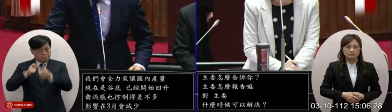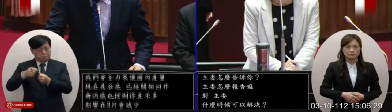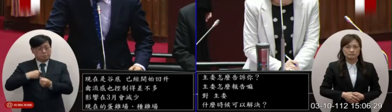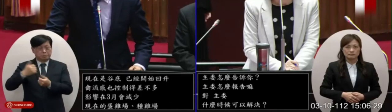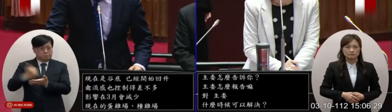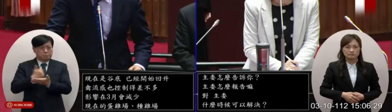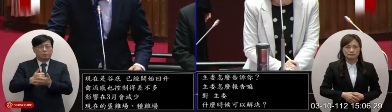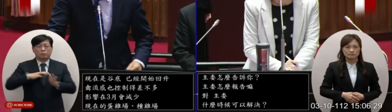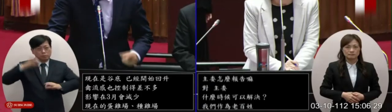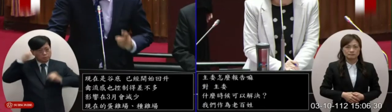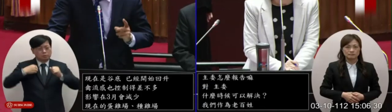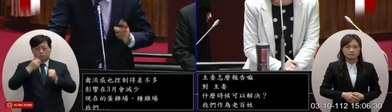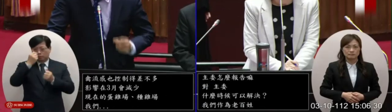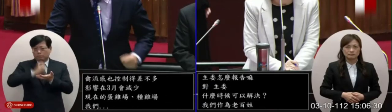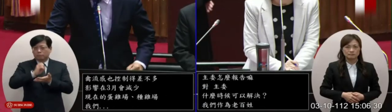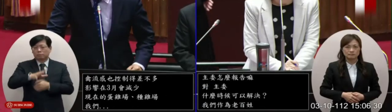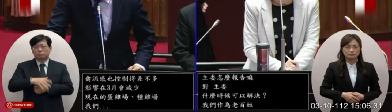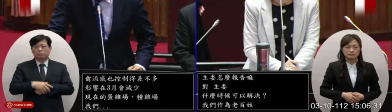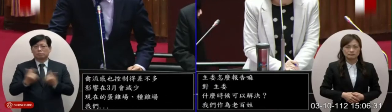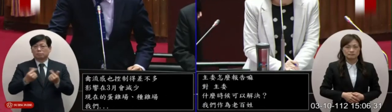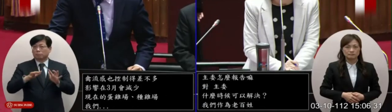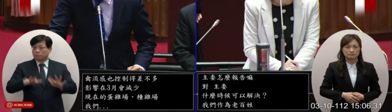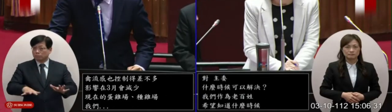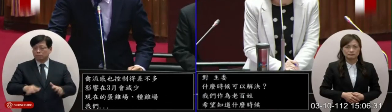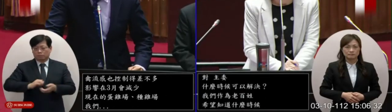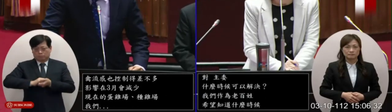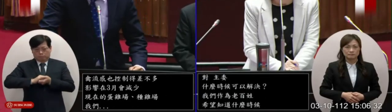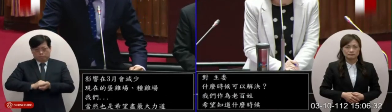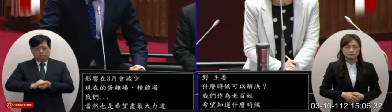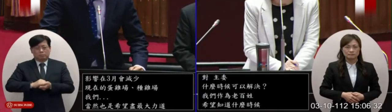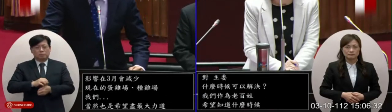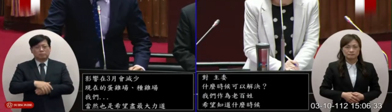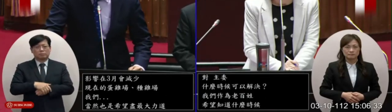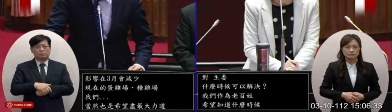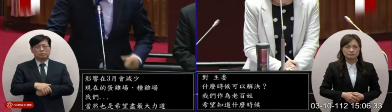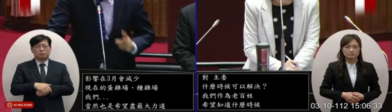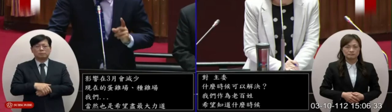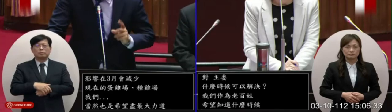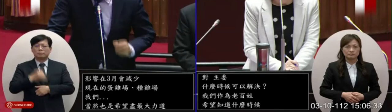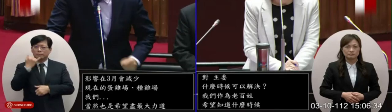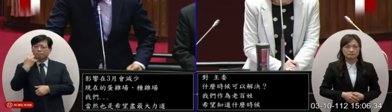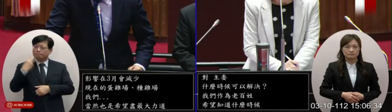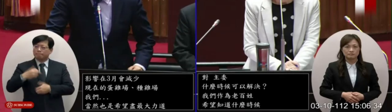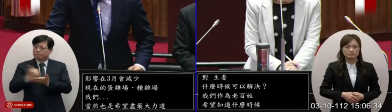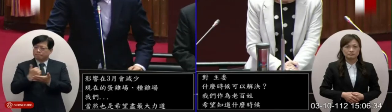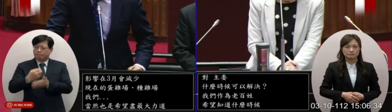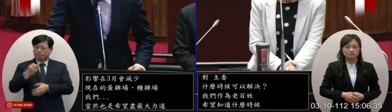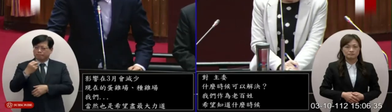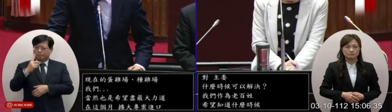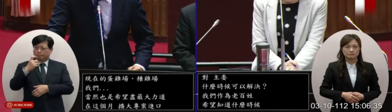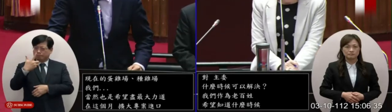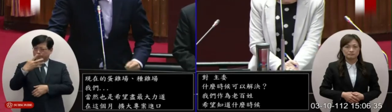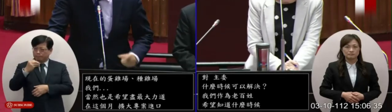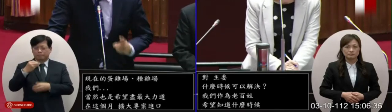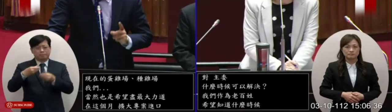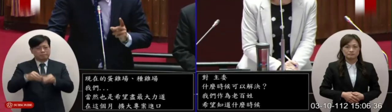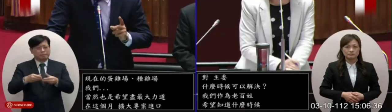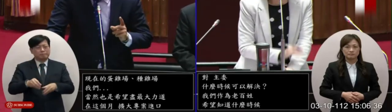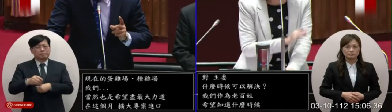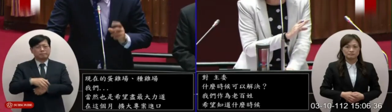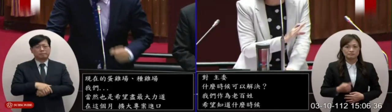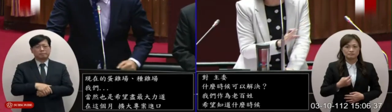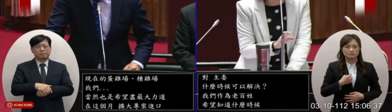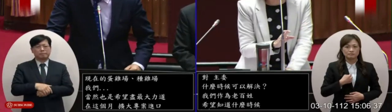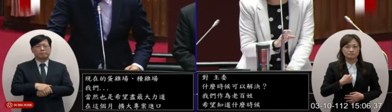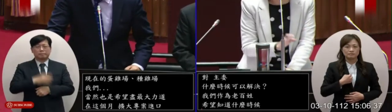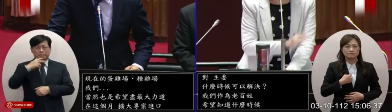今天早上有特别说明，我们像今天已经确定，那可以来进口216万颗的鸡蛋。 已